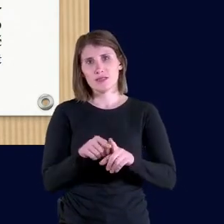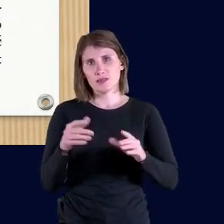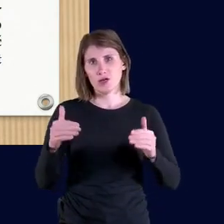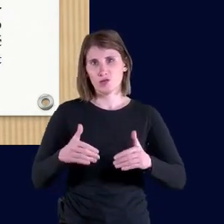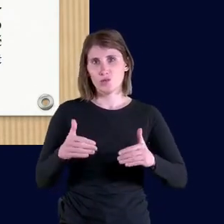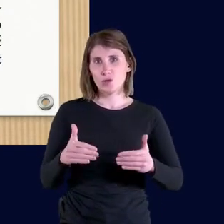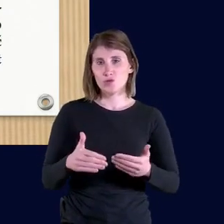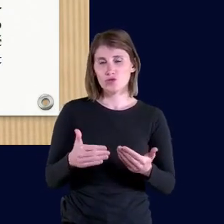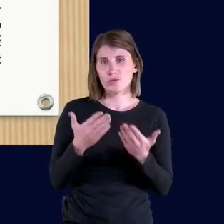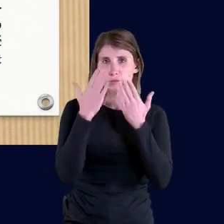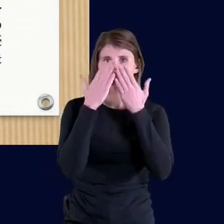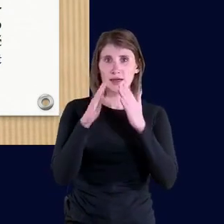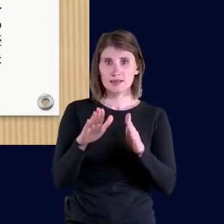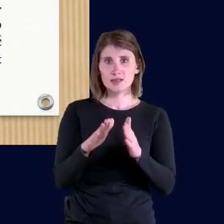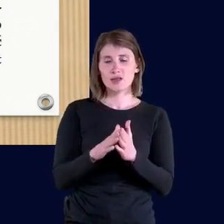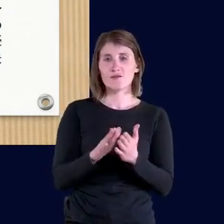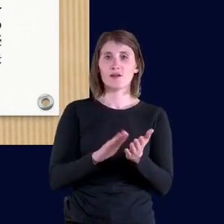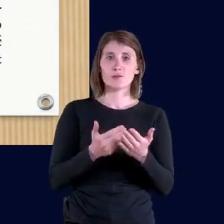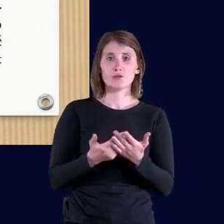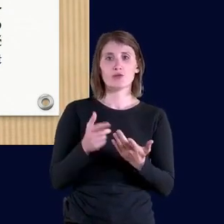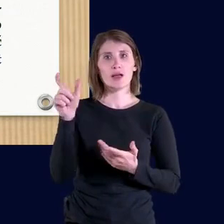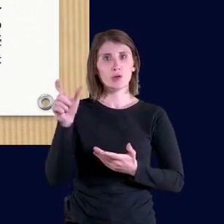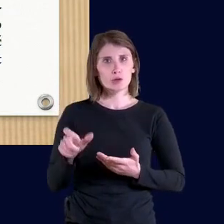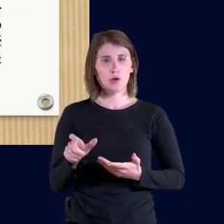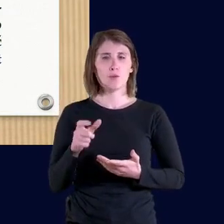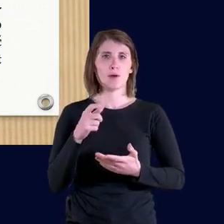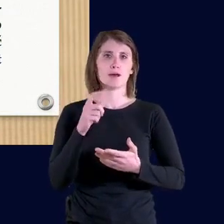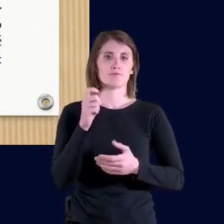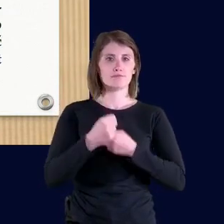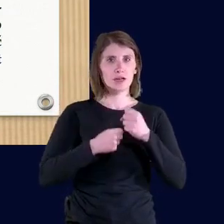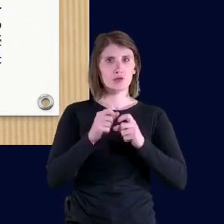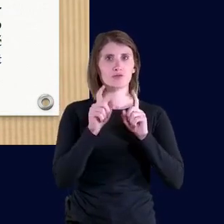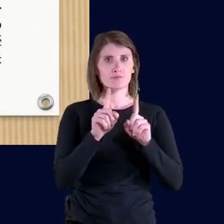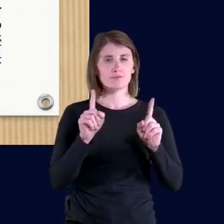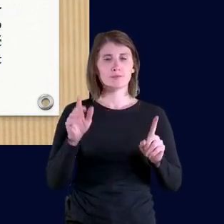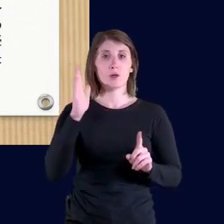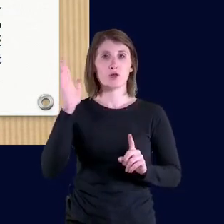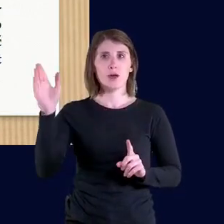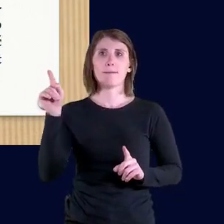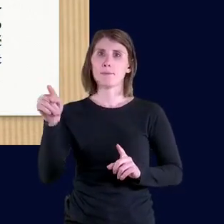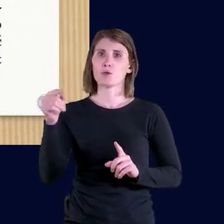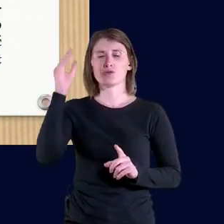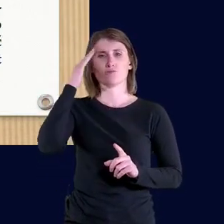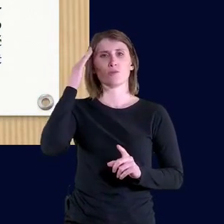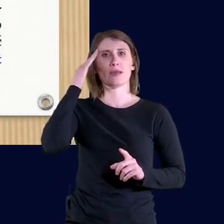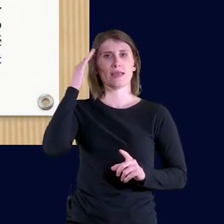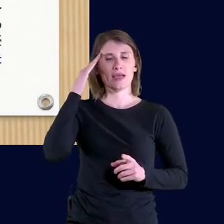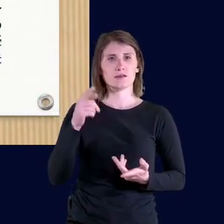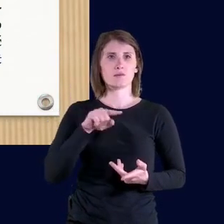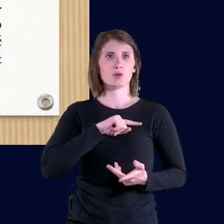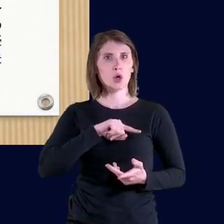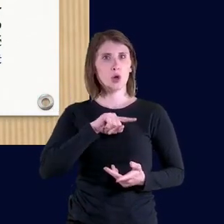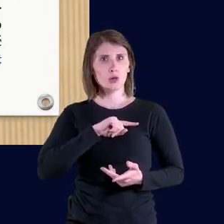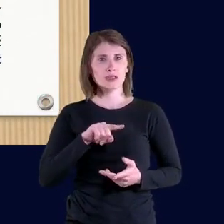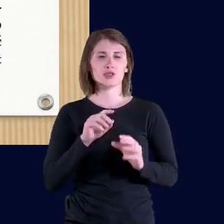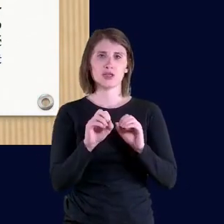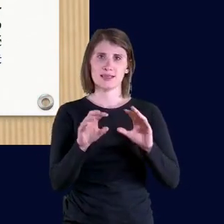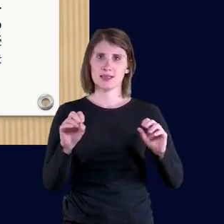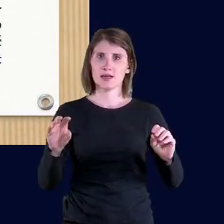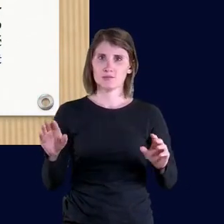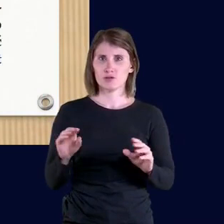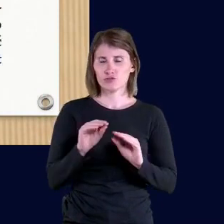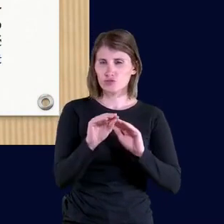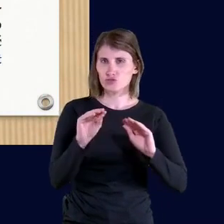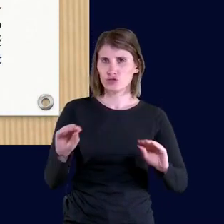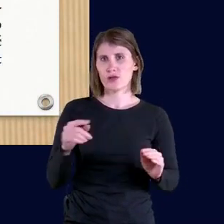taka osoba czyli nauczyciel Bibliotekarz musi odpowiednie mieć kompetencje psychologiczno-pedagogiczne myślę doskonale doskonalimy